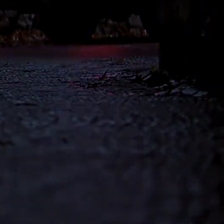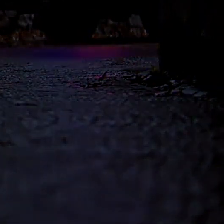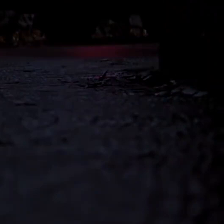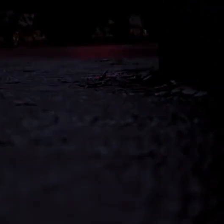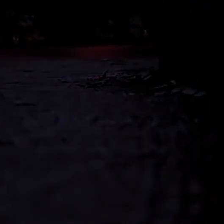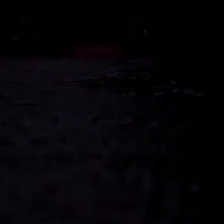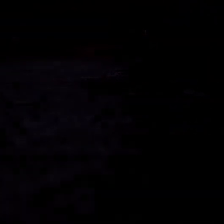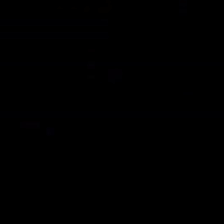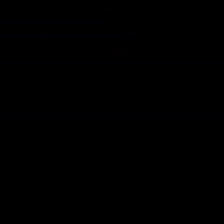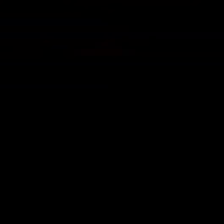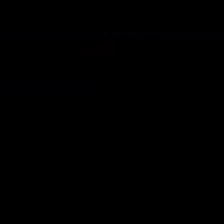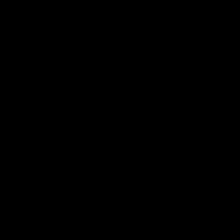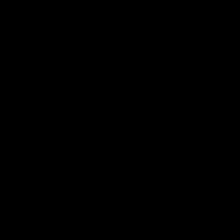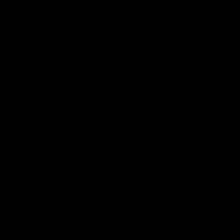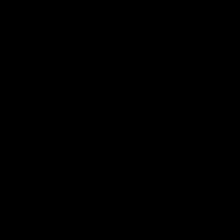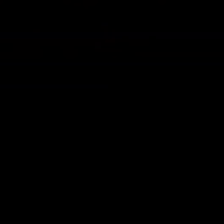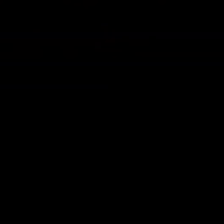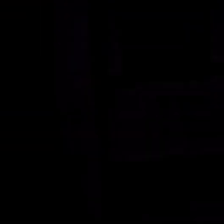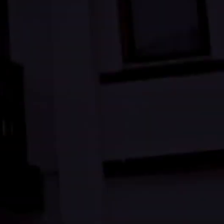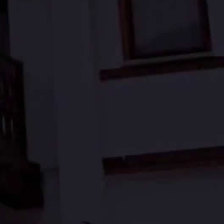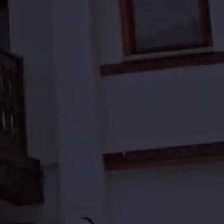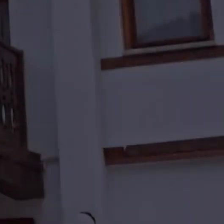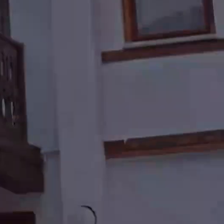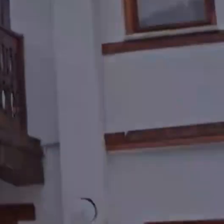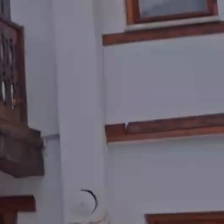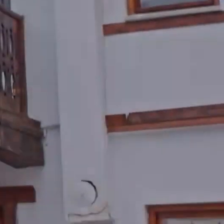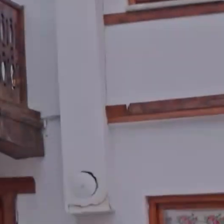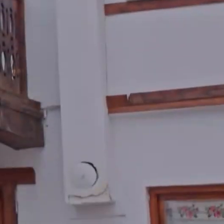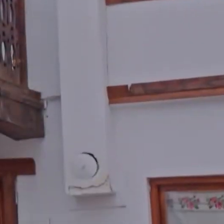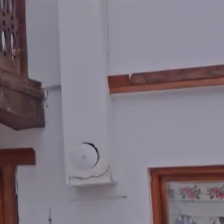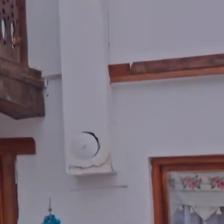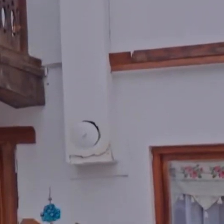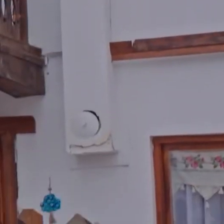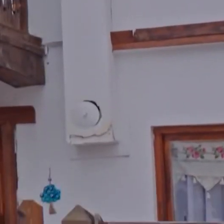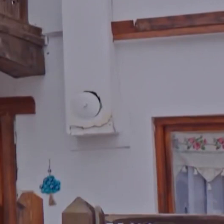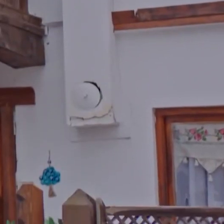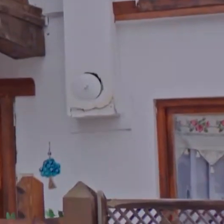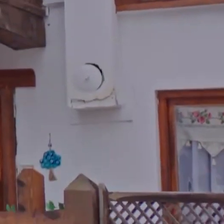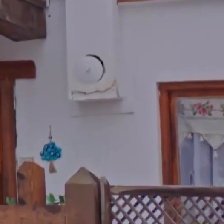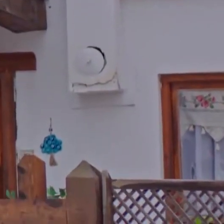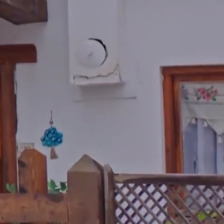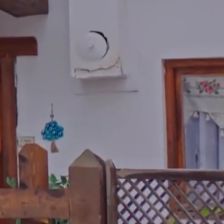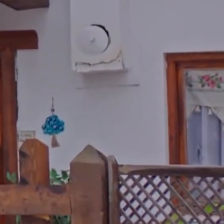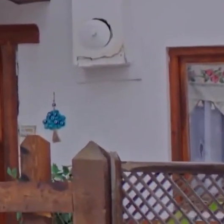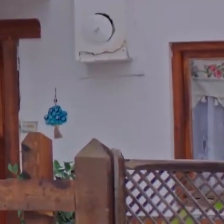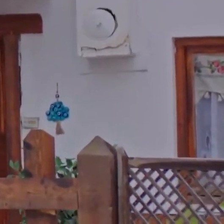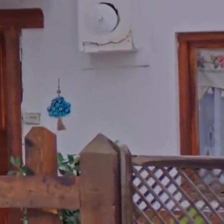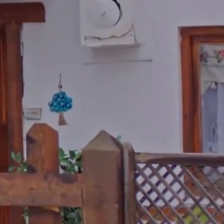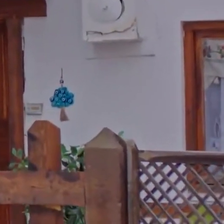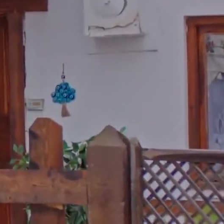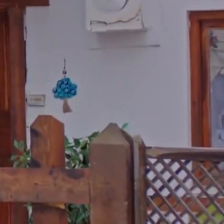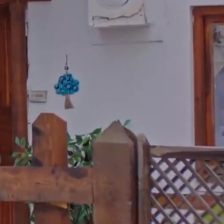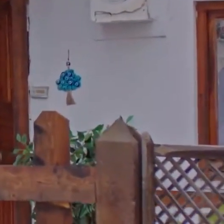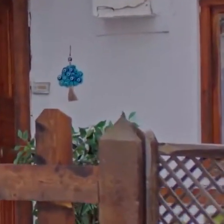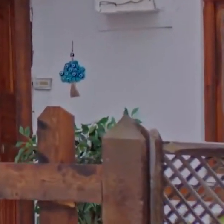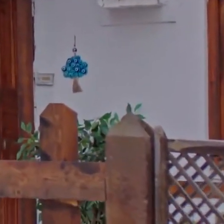Her yer yavaşça karardı. Gündüz vakti İbrahim'in evinin kapısı açık. Evde herkes matem havasında, bir yerlere ilişmiş